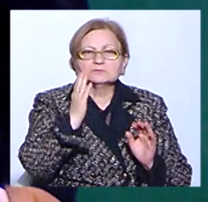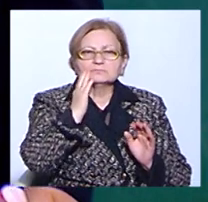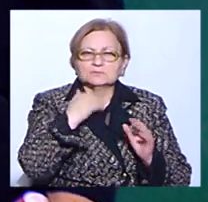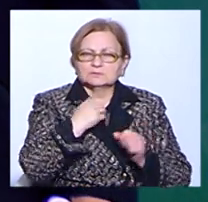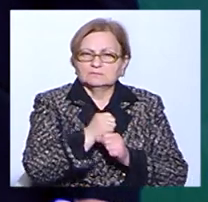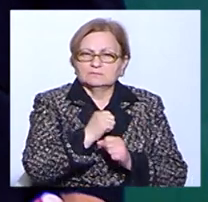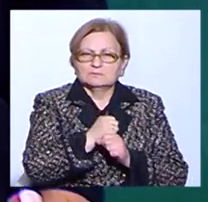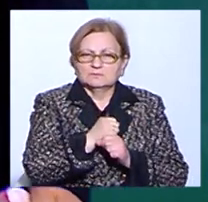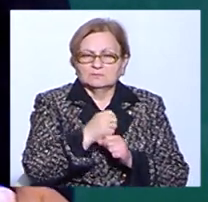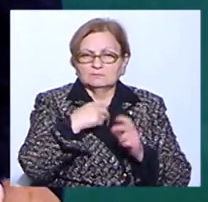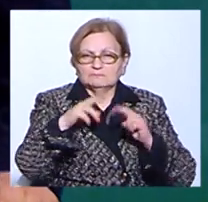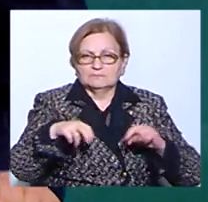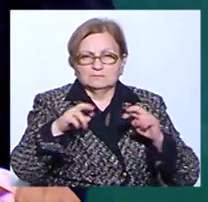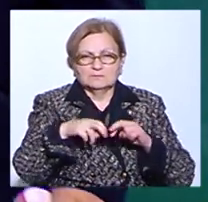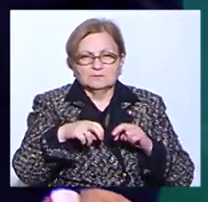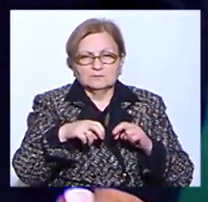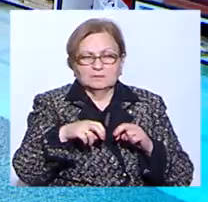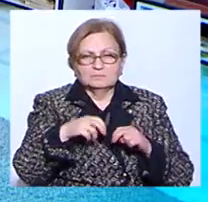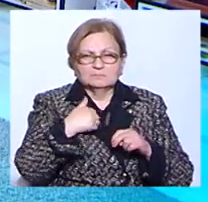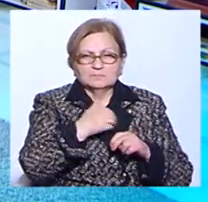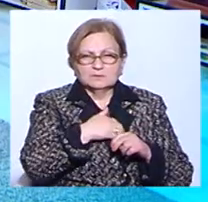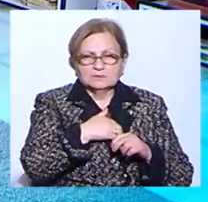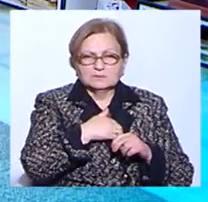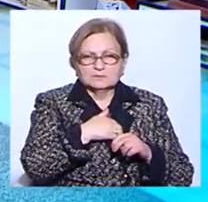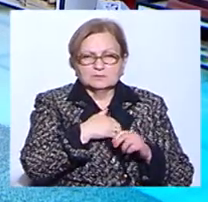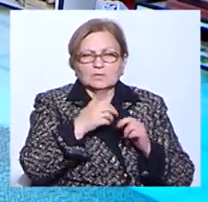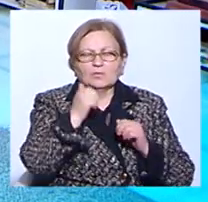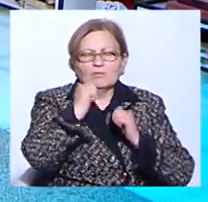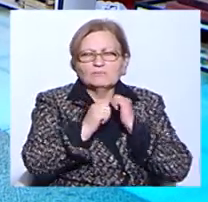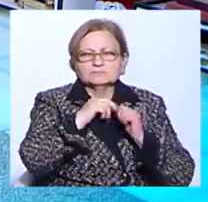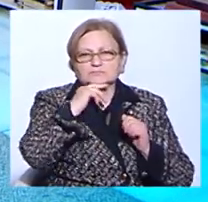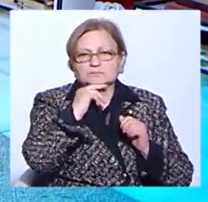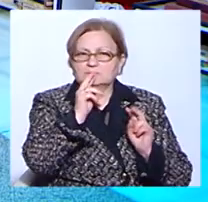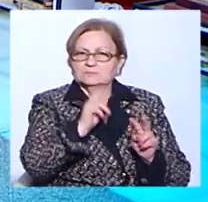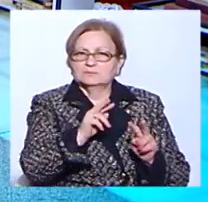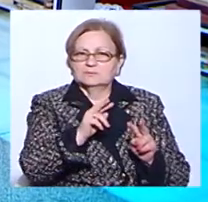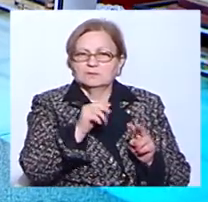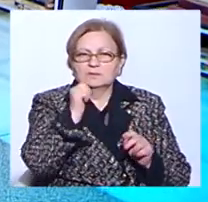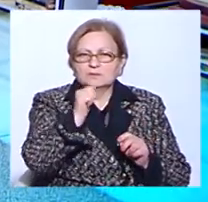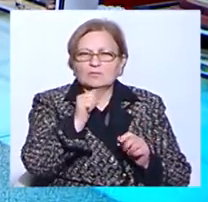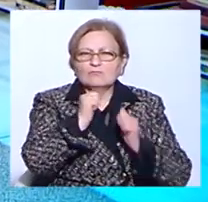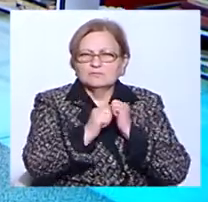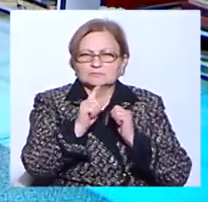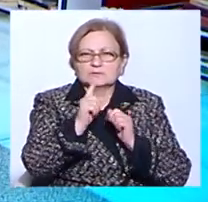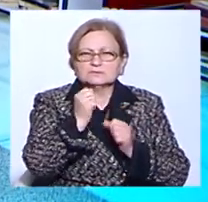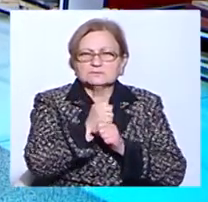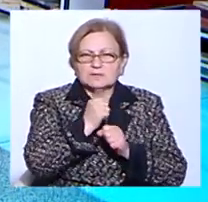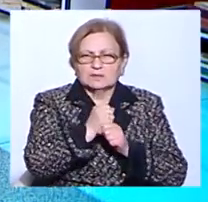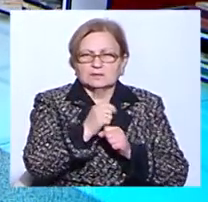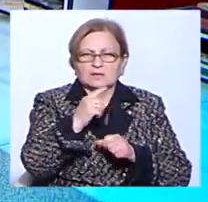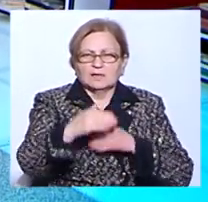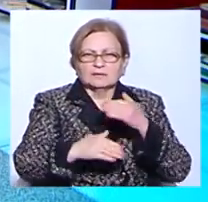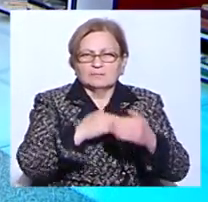მე. ვამოწმებ და მითხრა ყოველთვის ყურადღებით იყოთ. ყოველი ნაბიჯს ასას არ გააკეთებთ ერთი